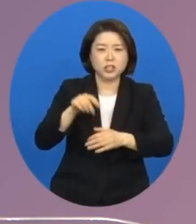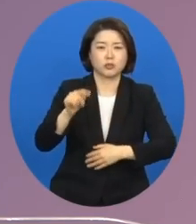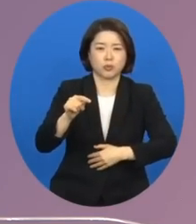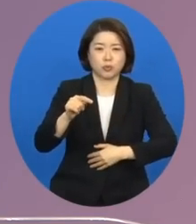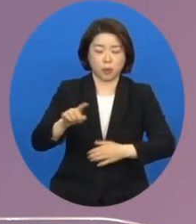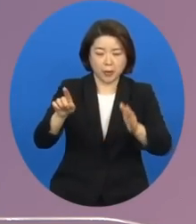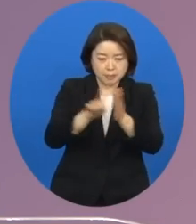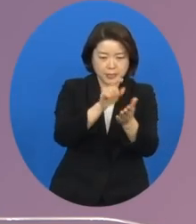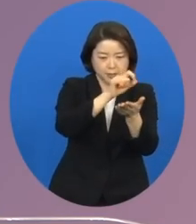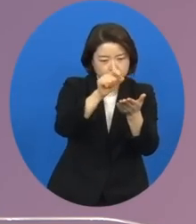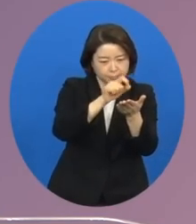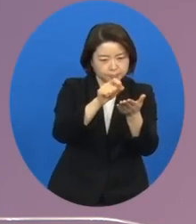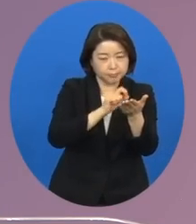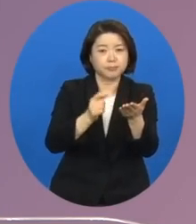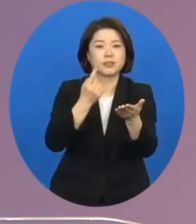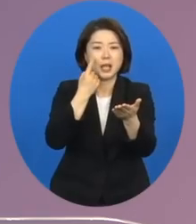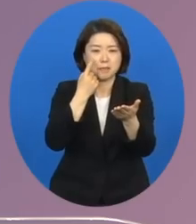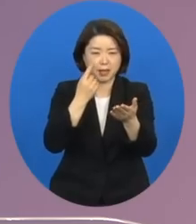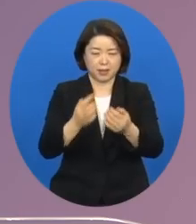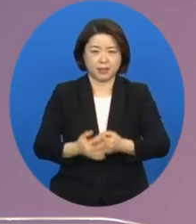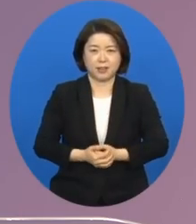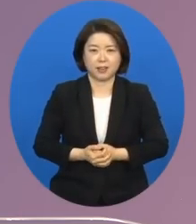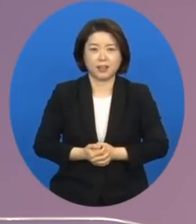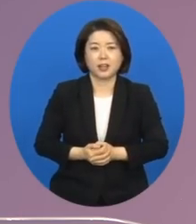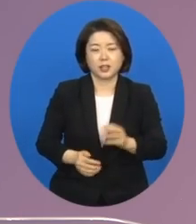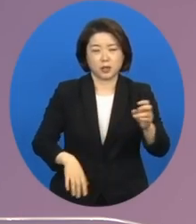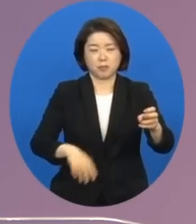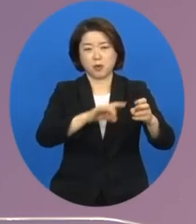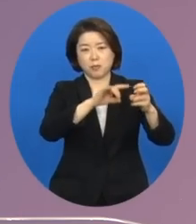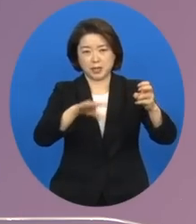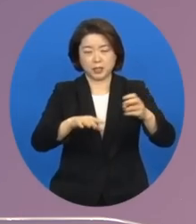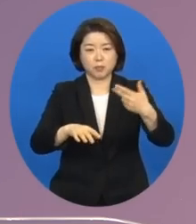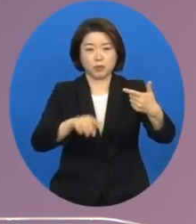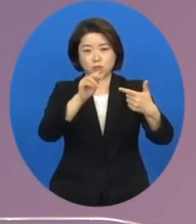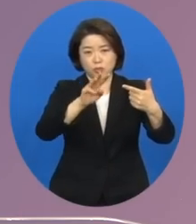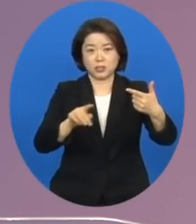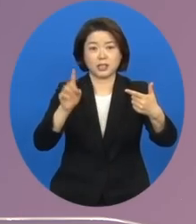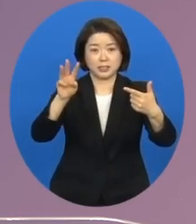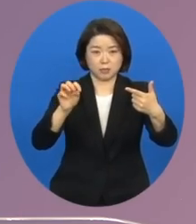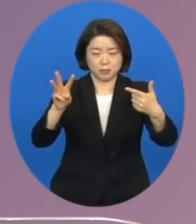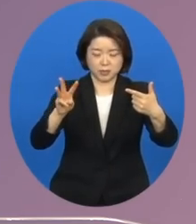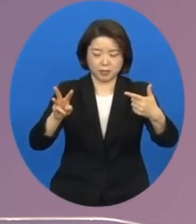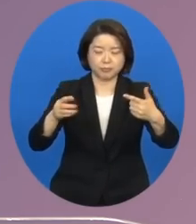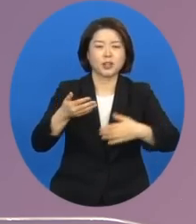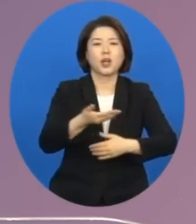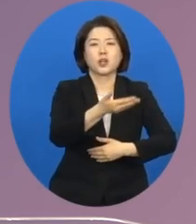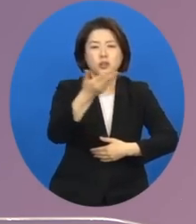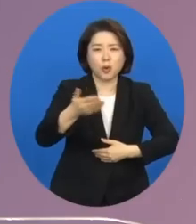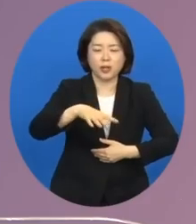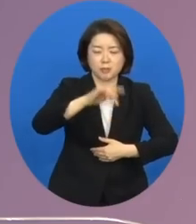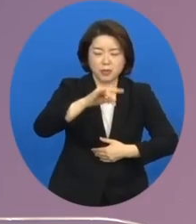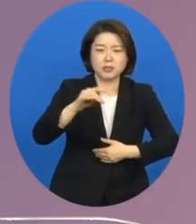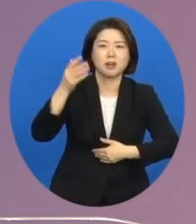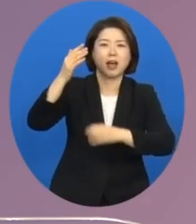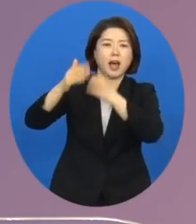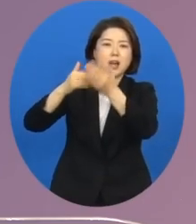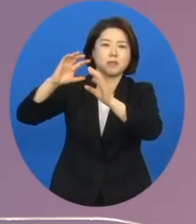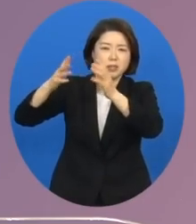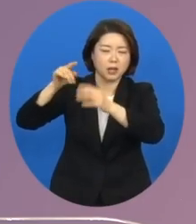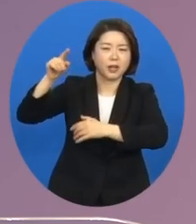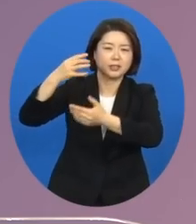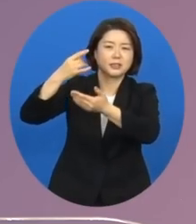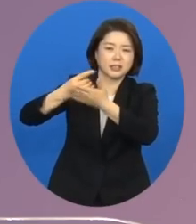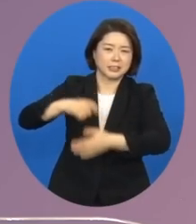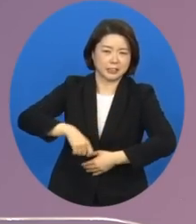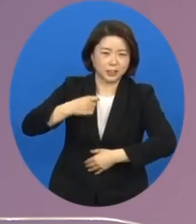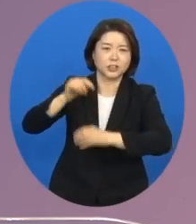믿음을 한번 써보자 마태복음 6장 33절입니다 그런즉 너희는 먼저 그의 나라와 그의 의를 구하라